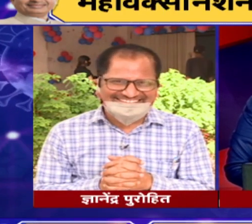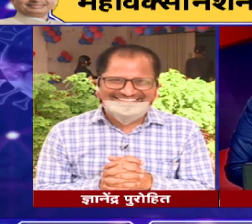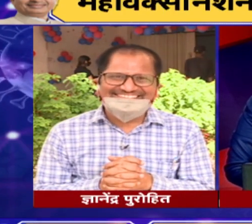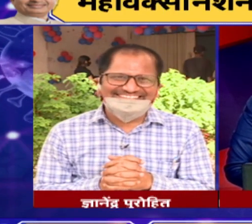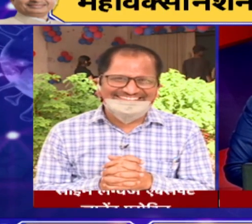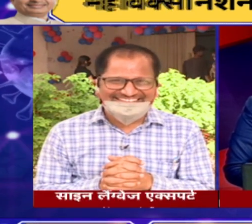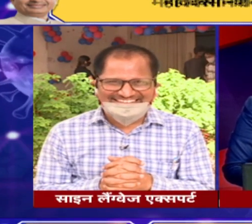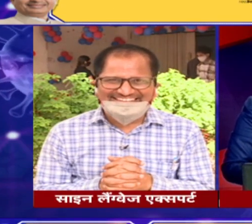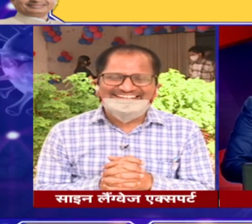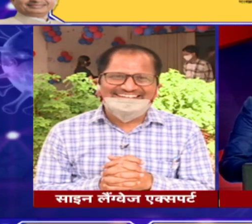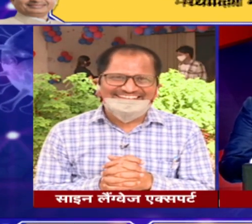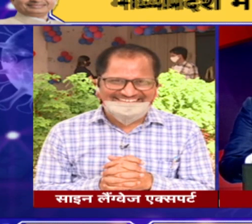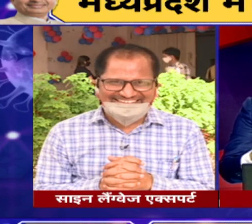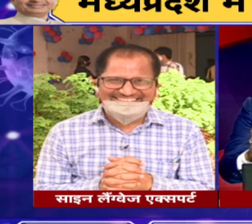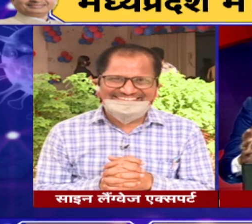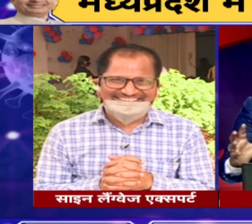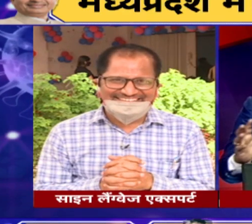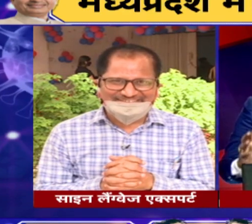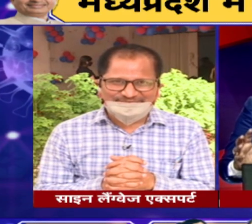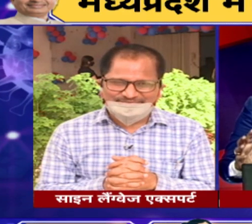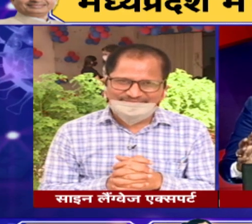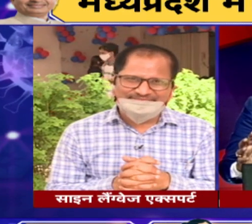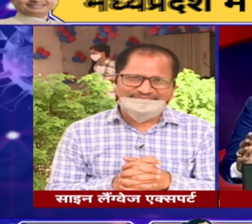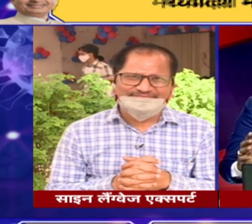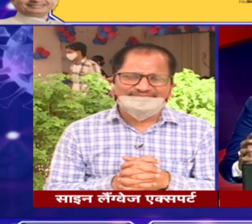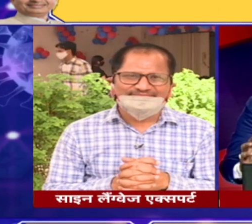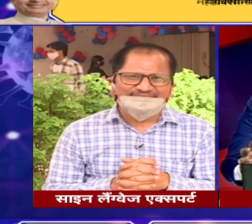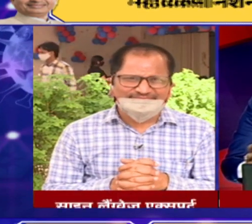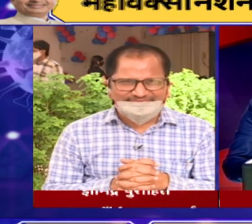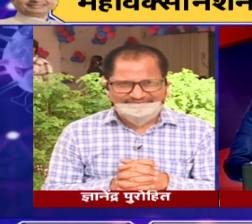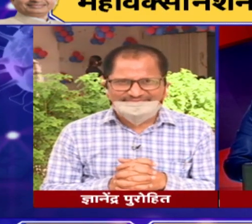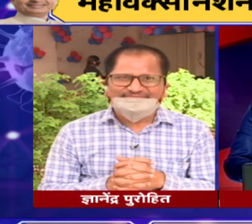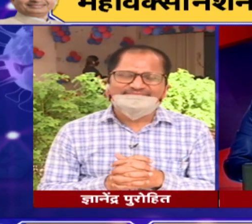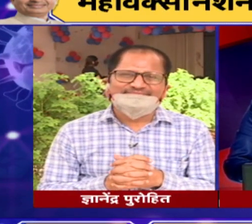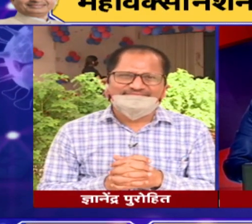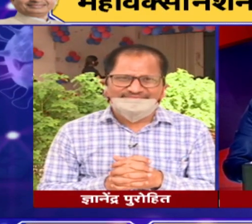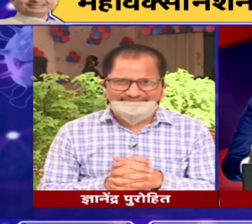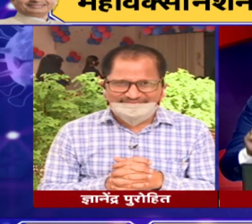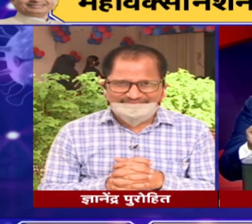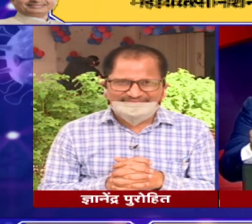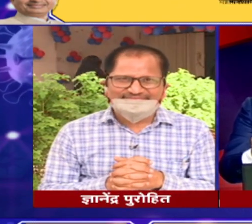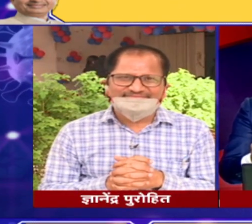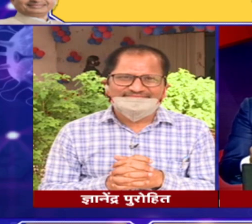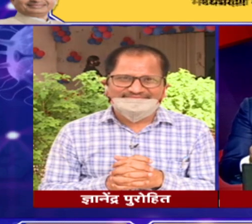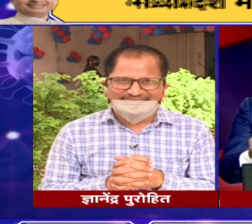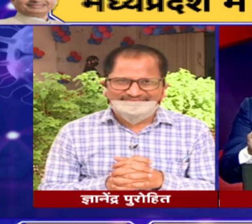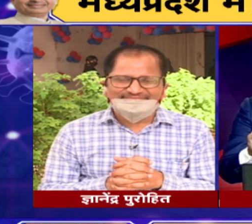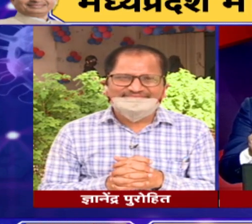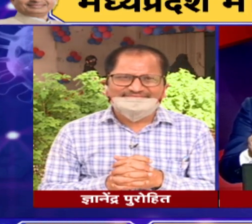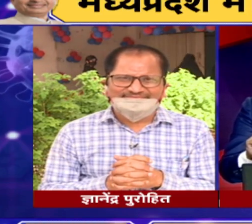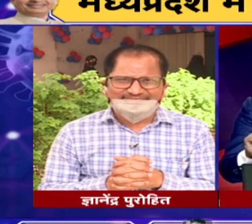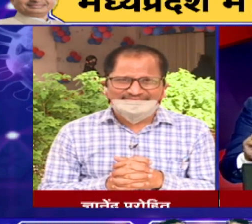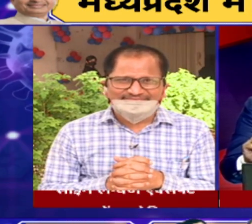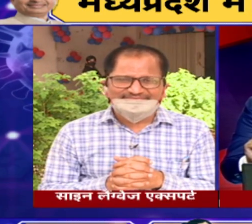और महत्वपूर्ण जानकारी ये चाहता हूँ, क्योंकि लगातार क्षेत्र में, क्योंकि आप प्रभारी मंत्री भी हैं कहीं के, और साथ ही साथ